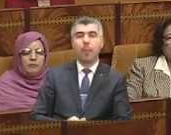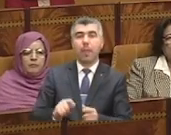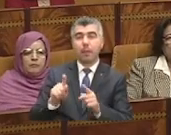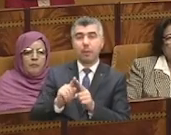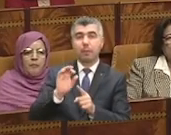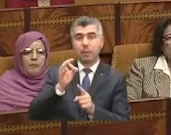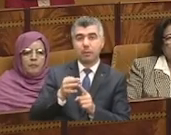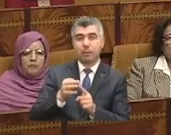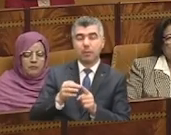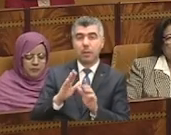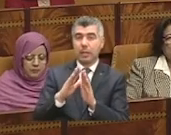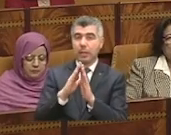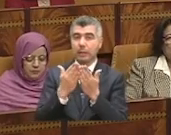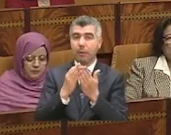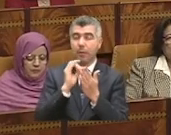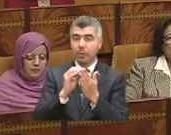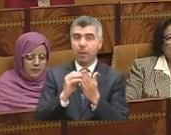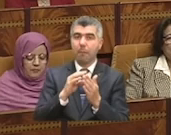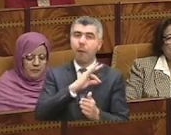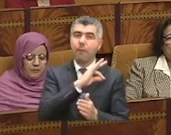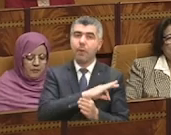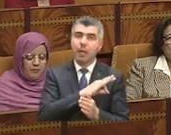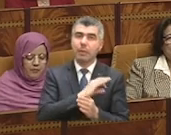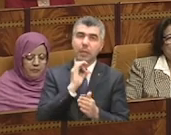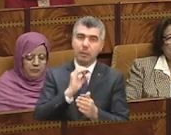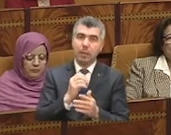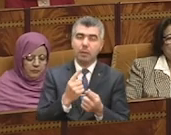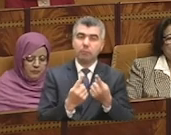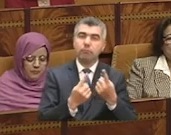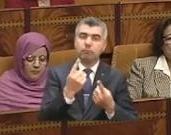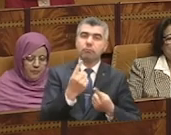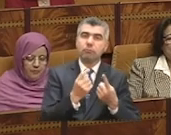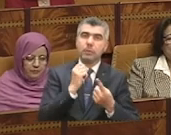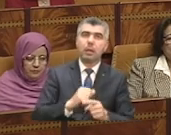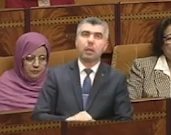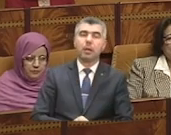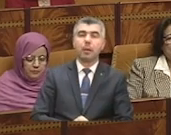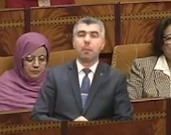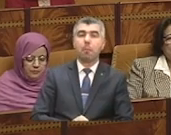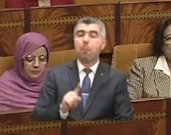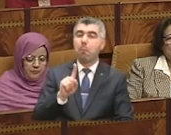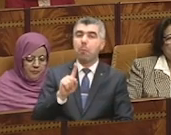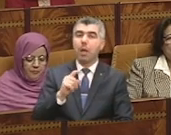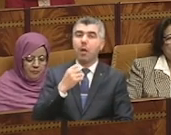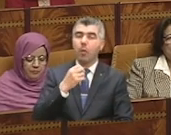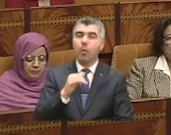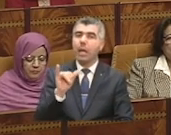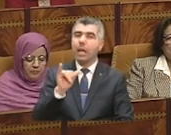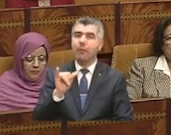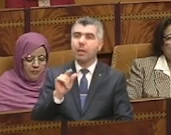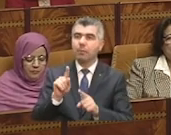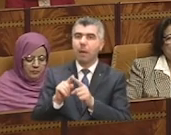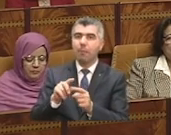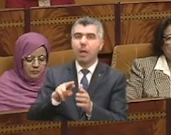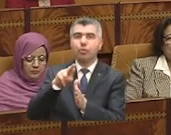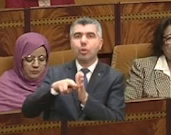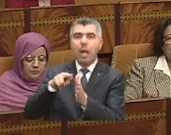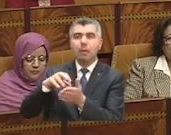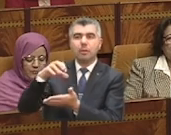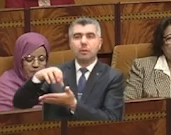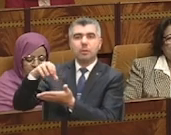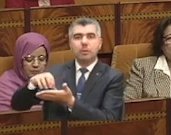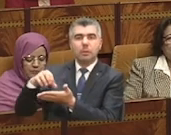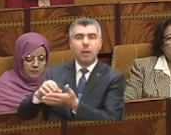ستمكنهم هذه البطاقة من الاستفادة من بعض الامتيازات، لكن كيف ستطبقونها في جهات أخرى